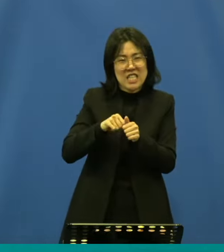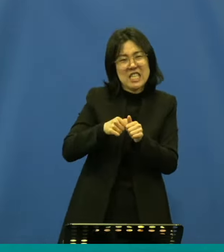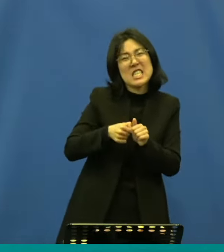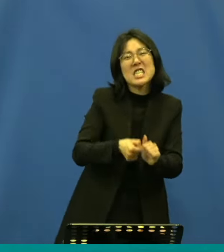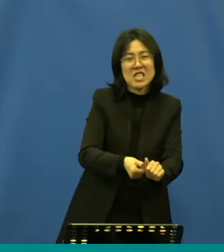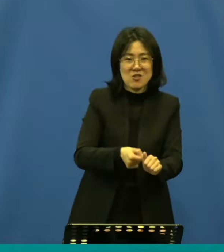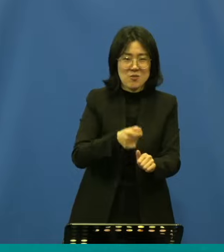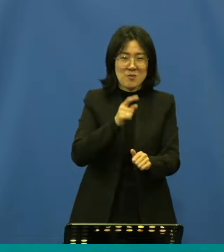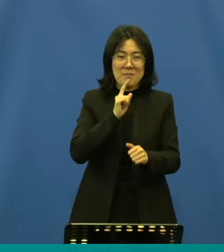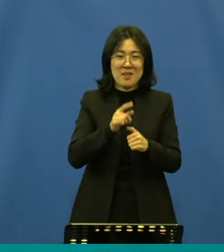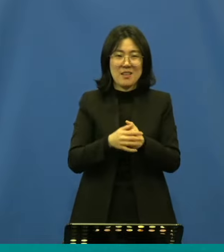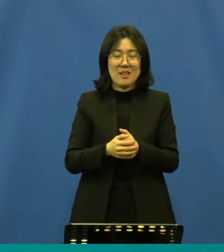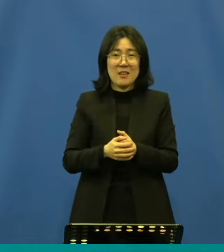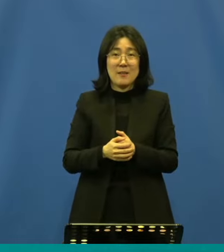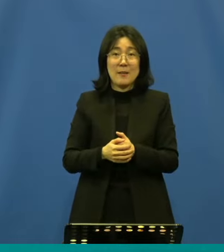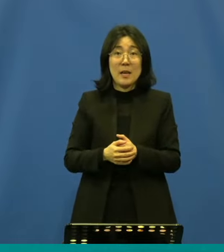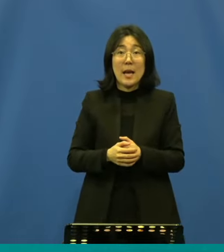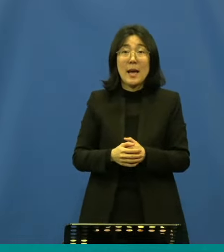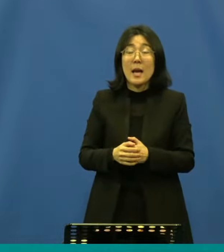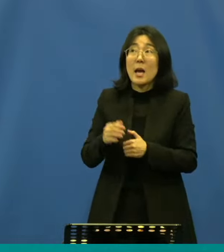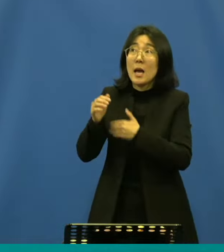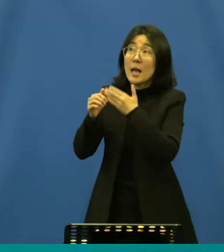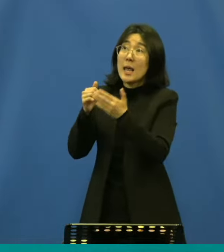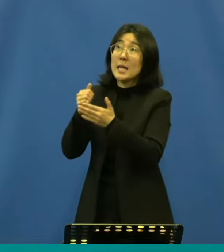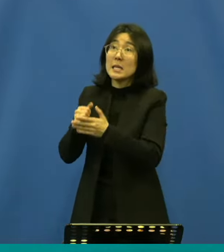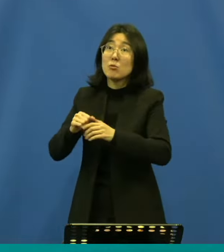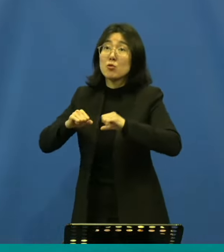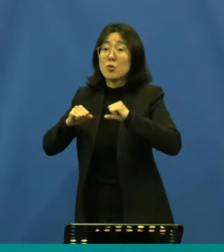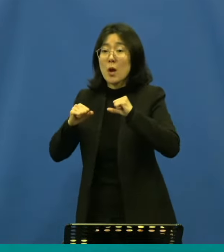순종은 하는데 속으로는 아닙니다.